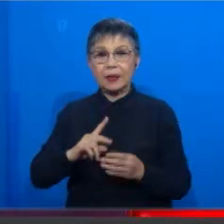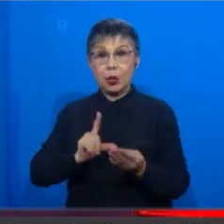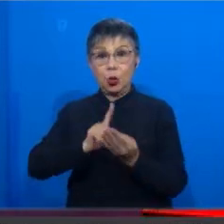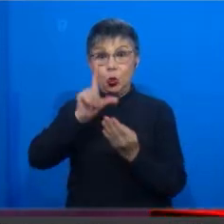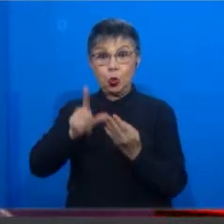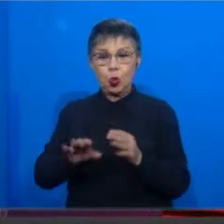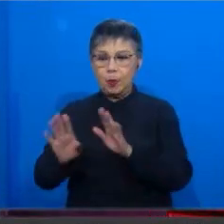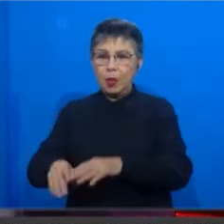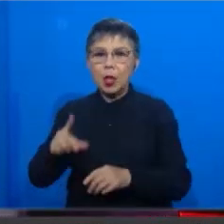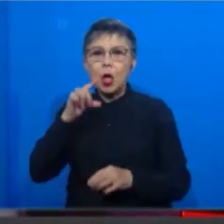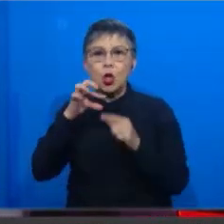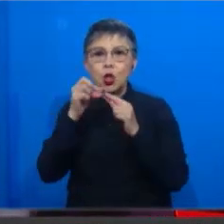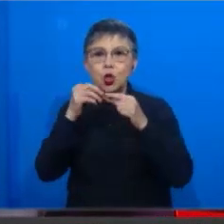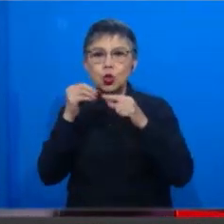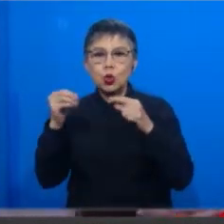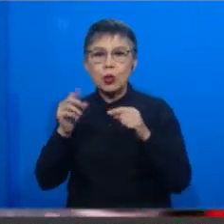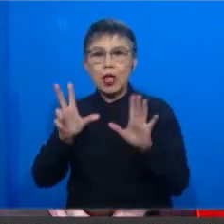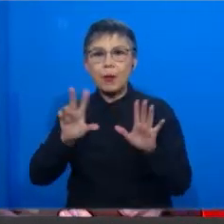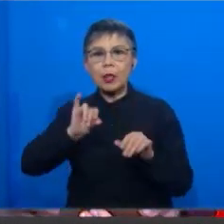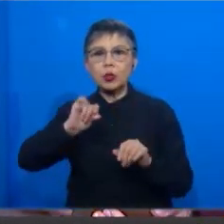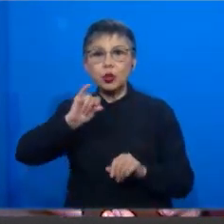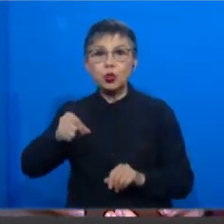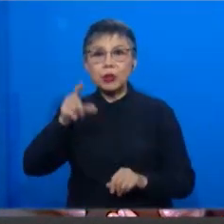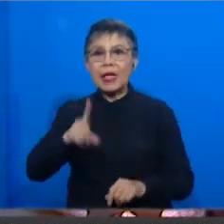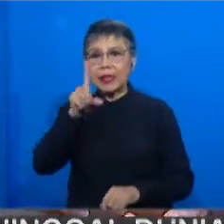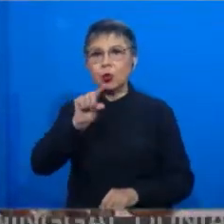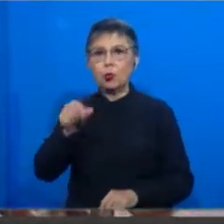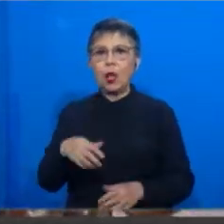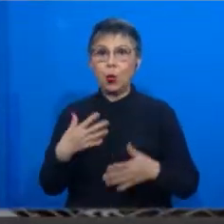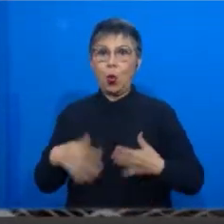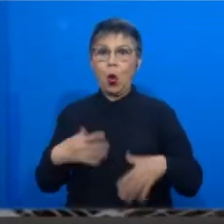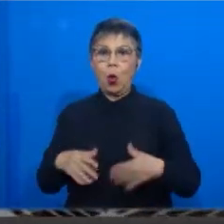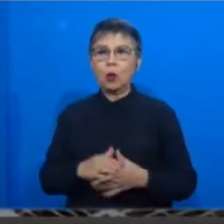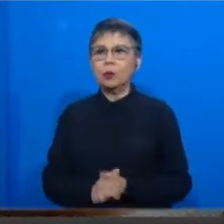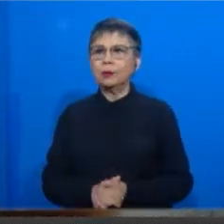buah stroberi dan meraup cuan hingga 8 juta rupiah per bulan.